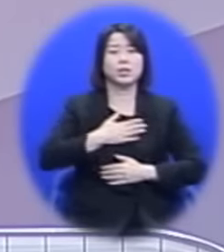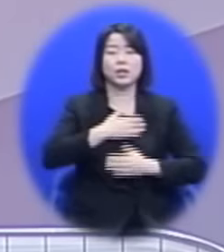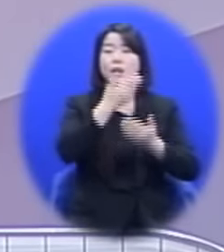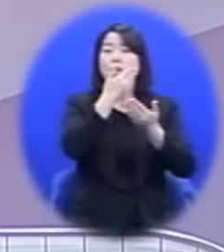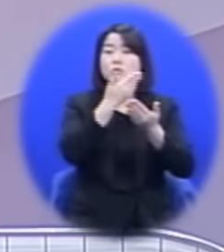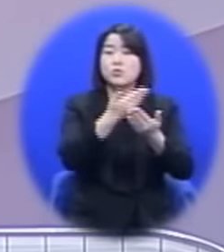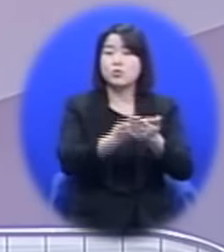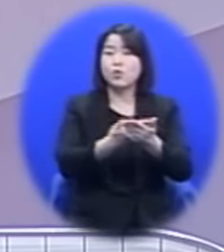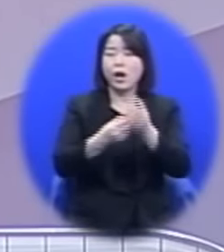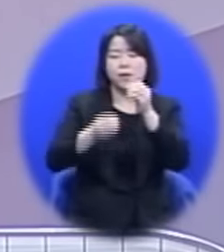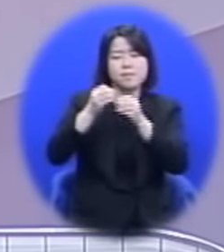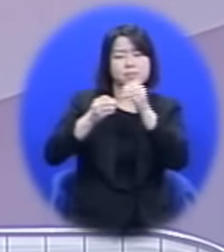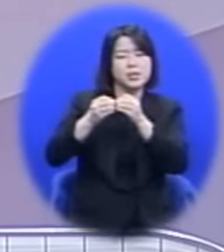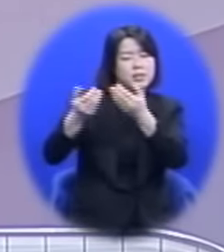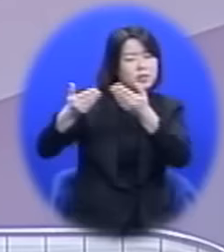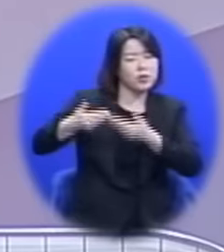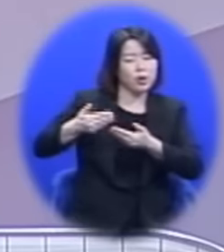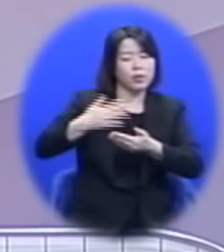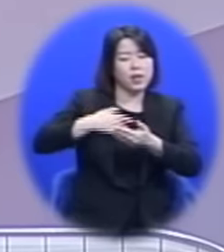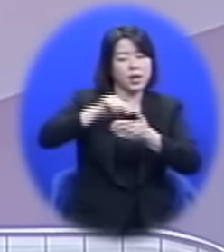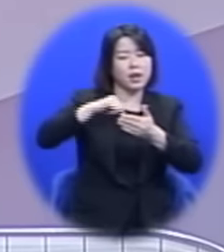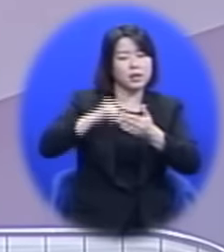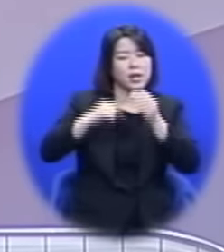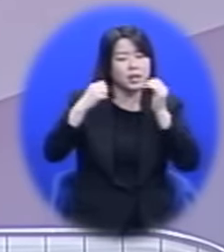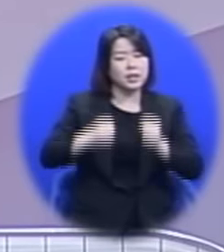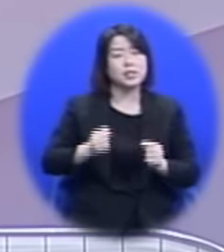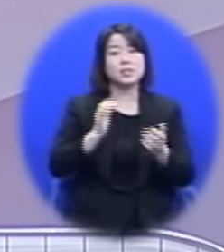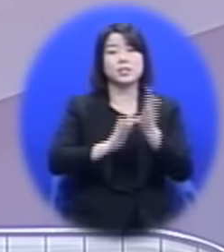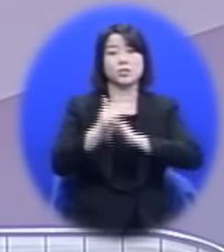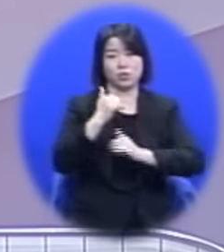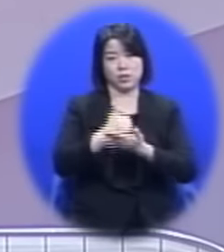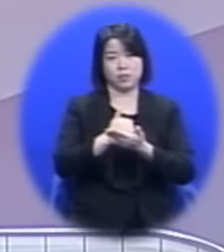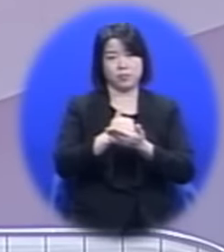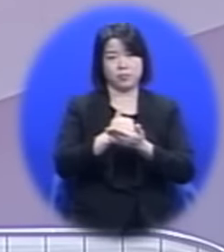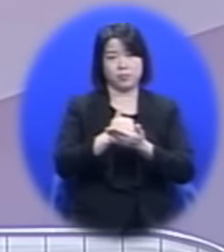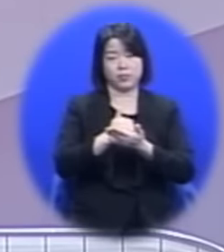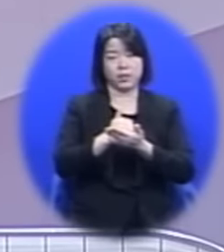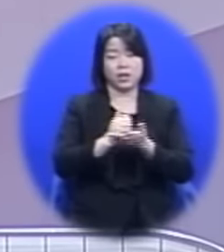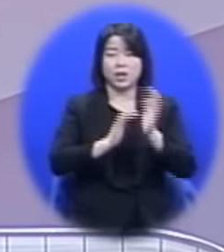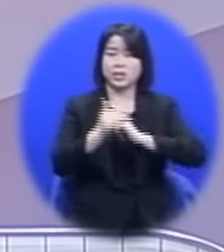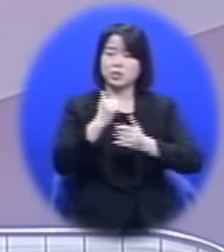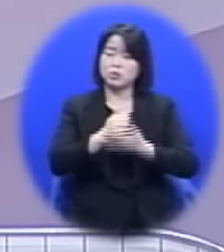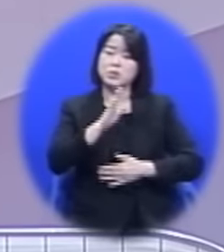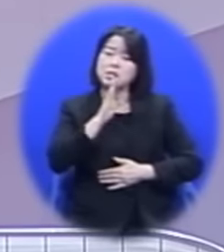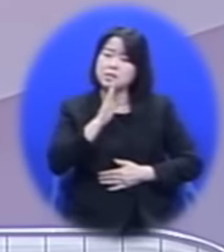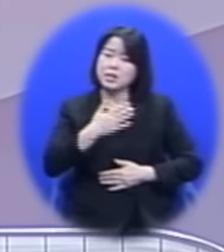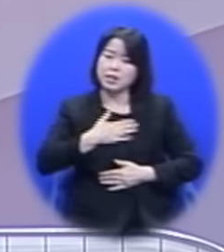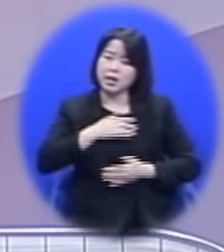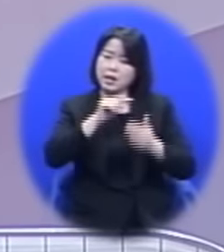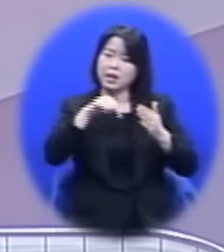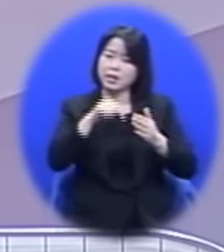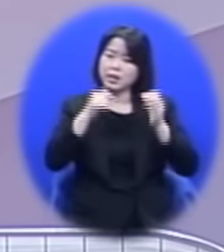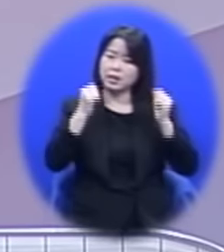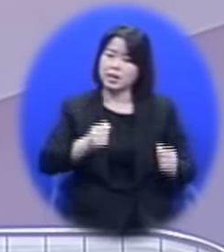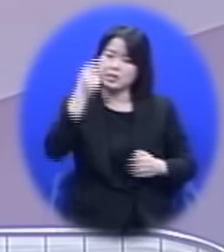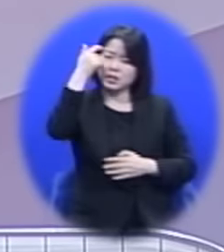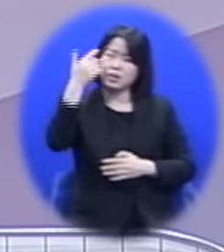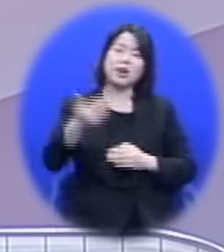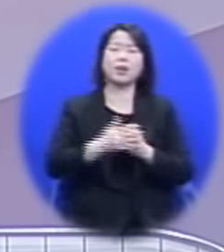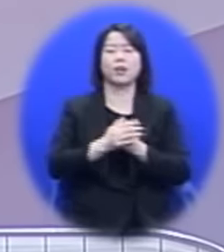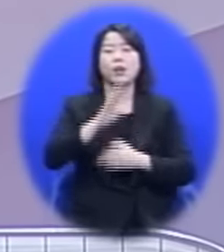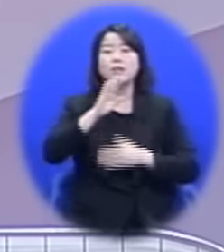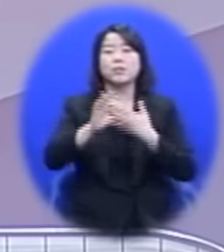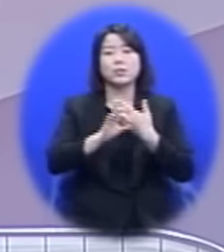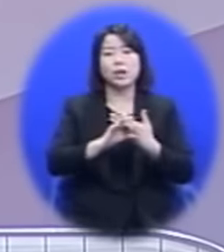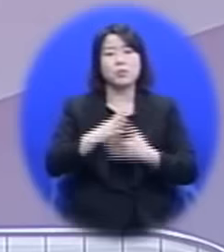중요한 메시지가 됐어요. 내 안에 계신 예수님. 예수님은 진짜 내 안에 계시단 말인가? 그렇다면